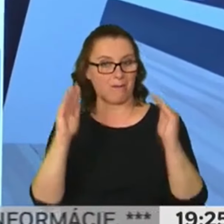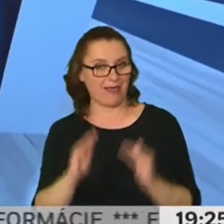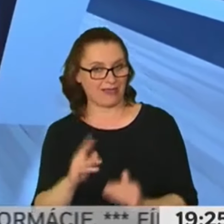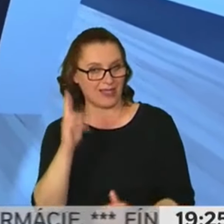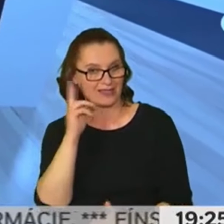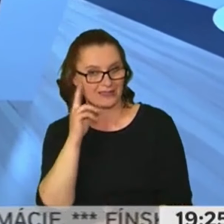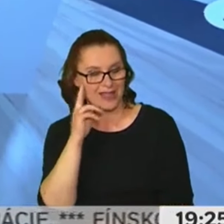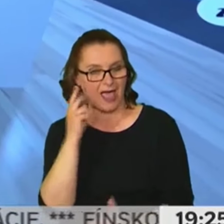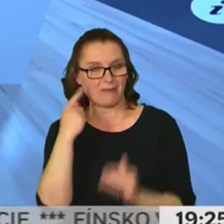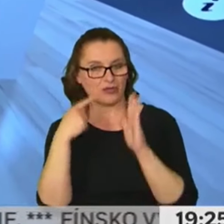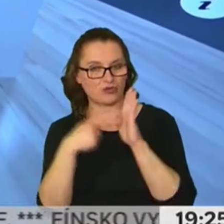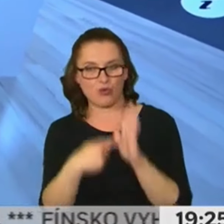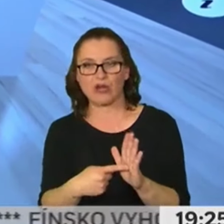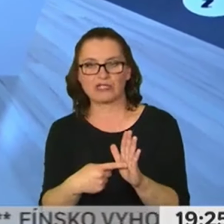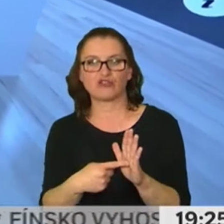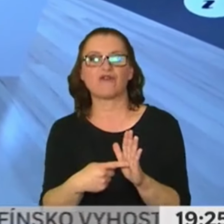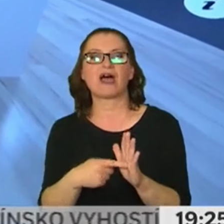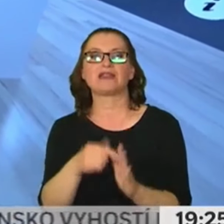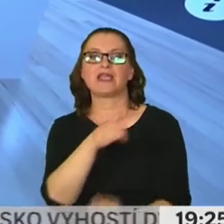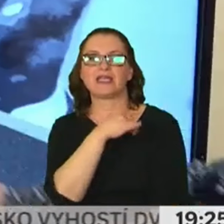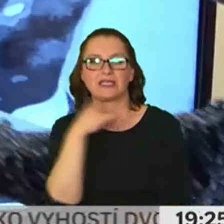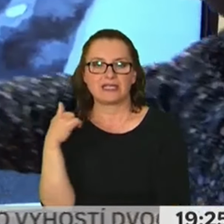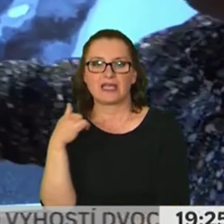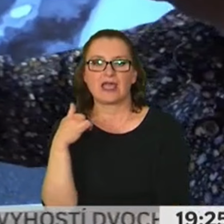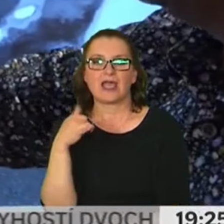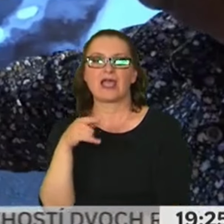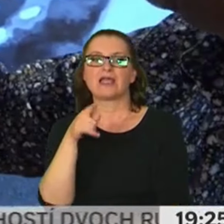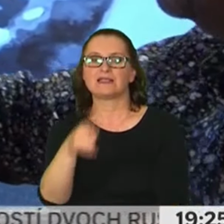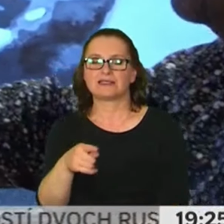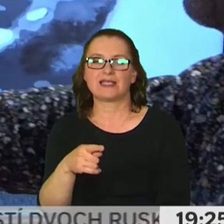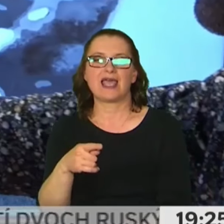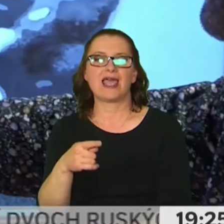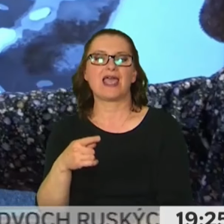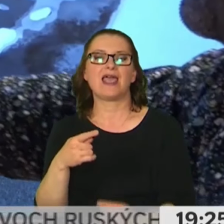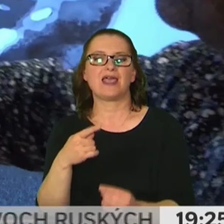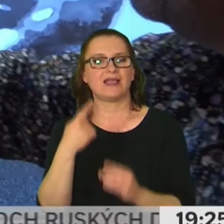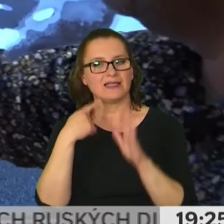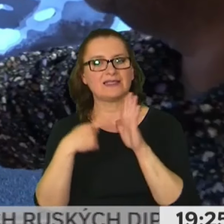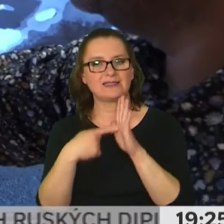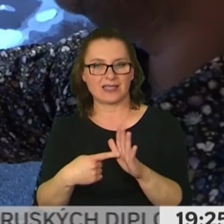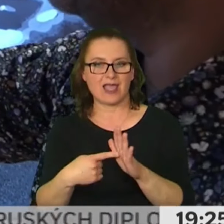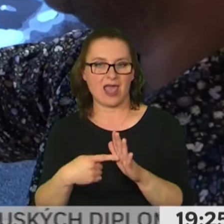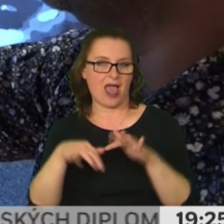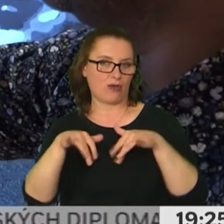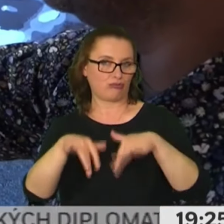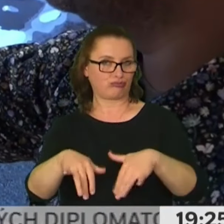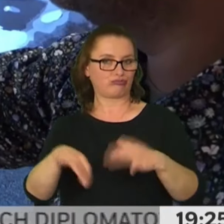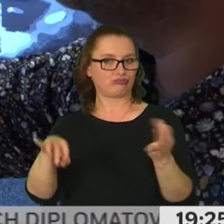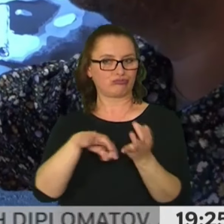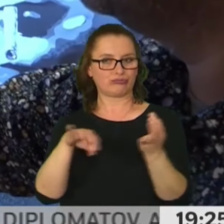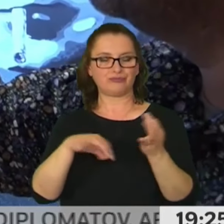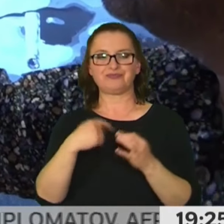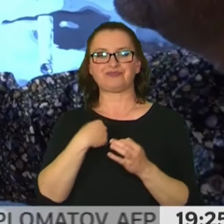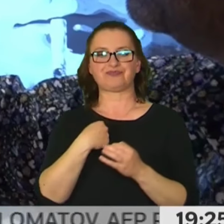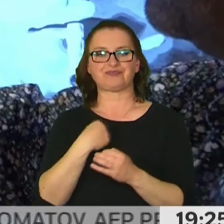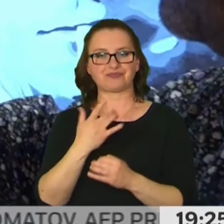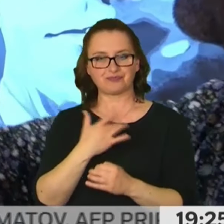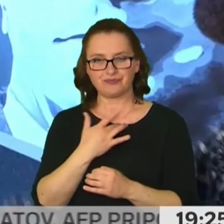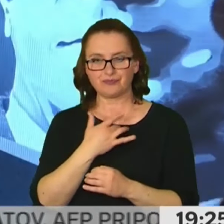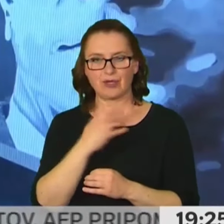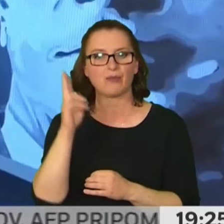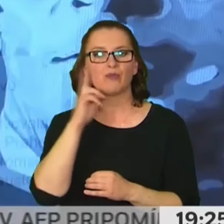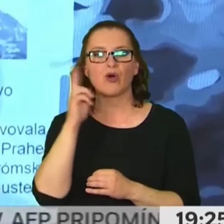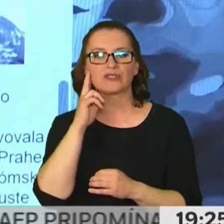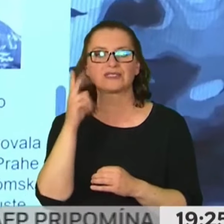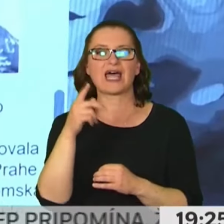menej zdôrazňované je, že zdieľajú tú etnicitu rómsku. Ja som napríklad osobne poznala pani